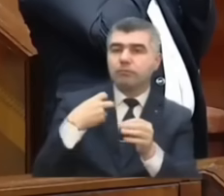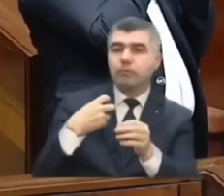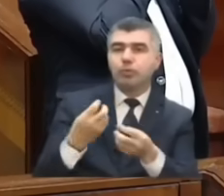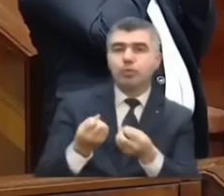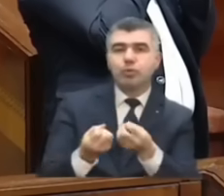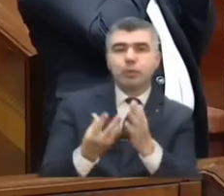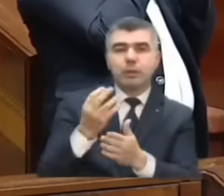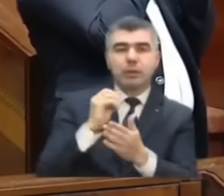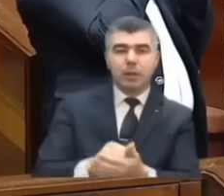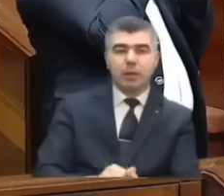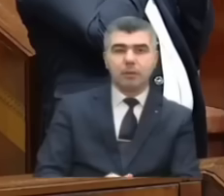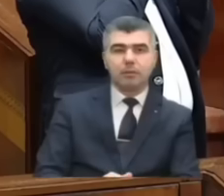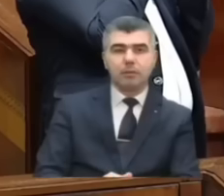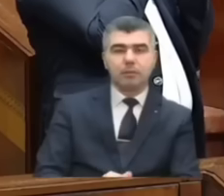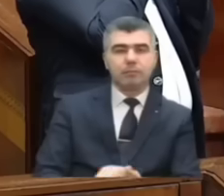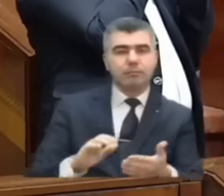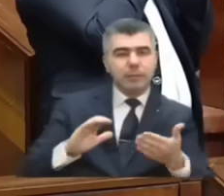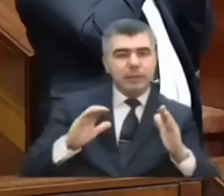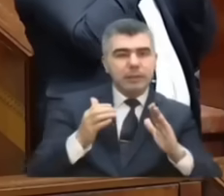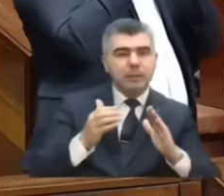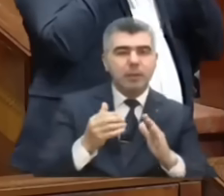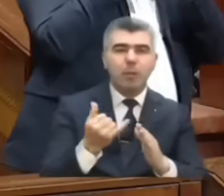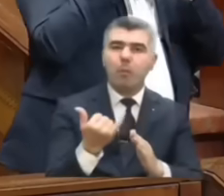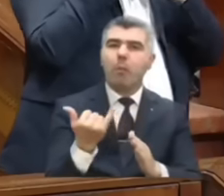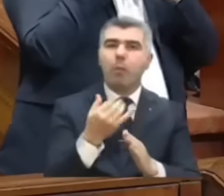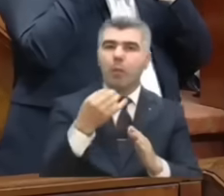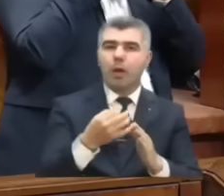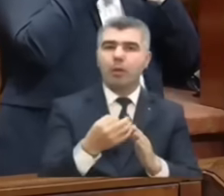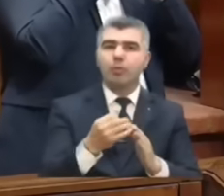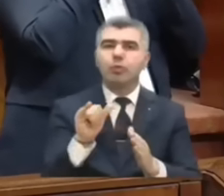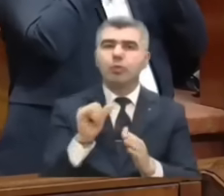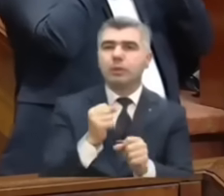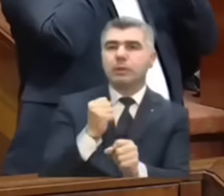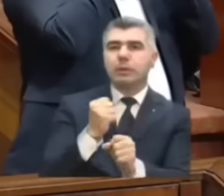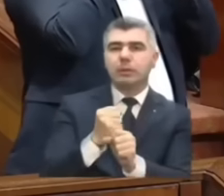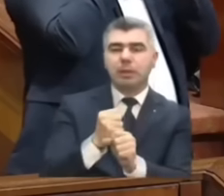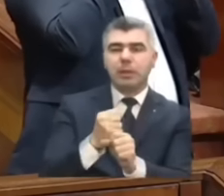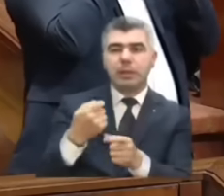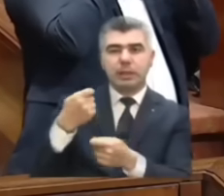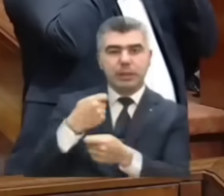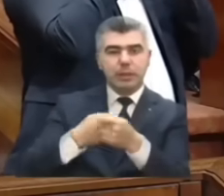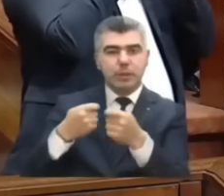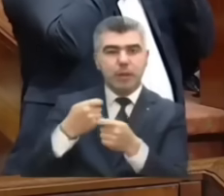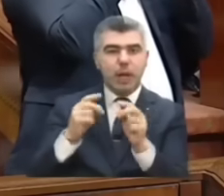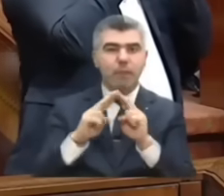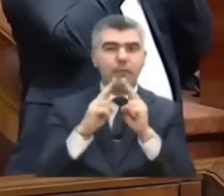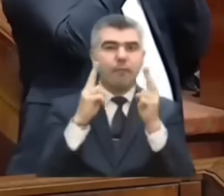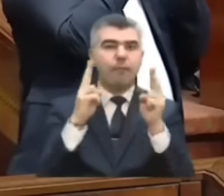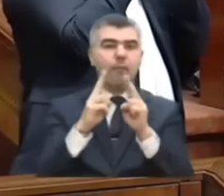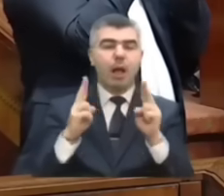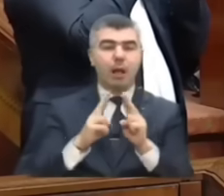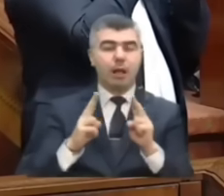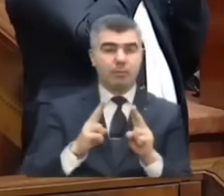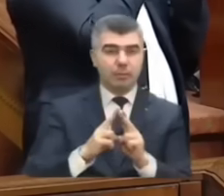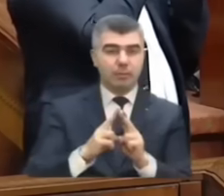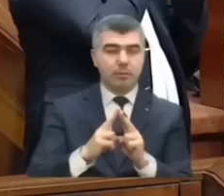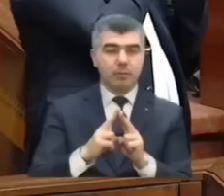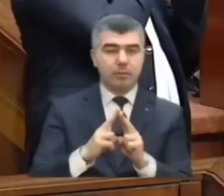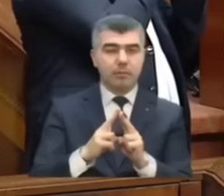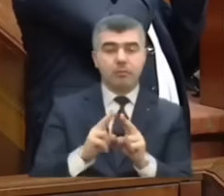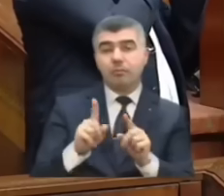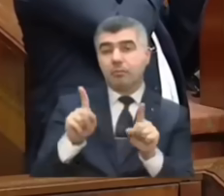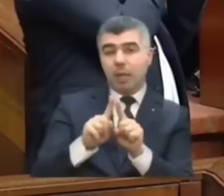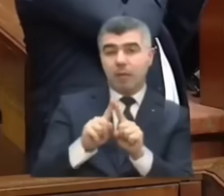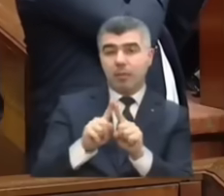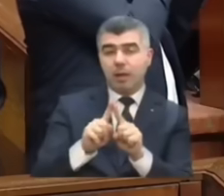الجدد. باختصار، ما الذي أنتم فاعلوه من أجل أن تجعلوا من التجارة الخارجية مستوى